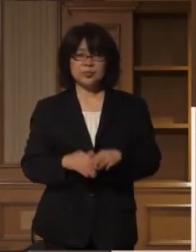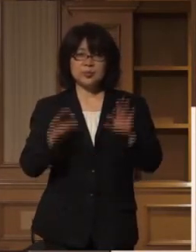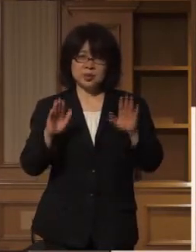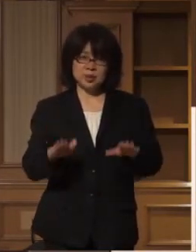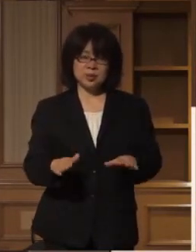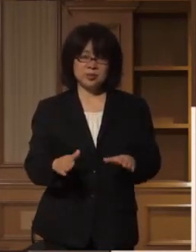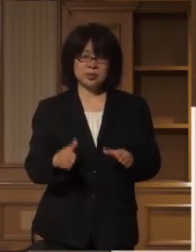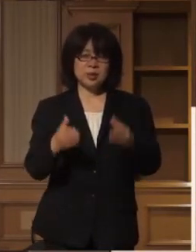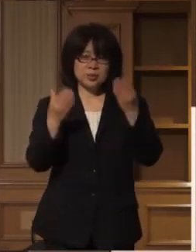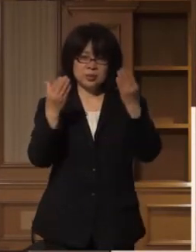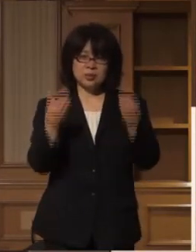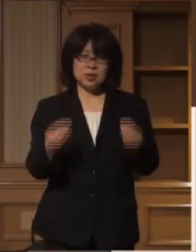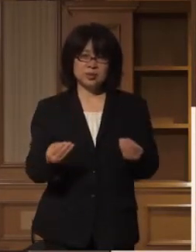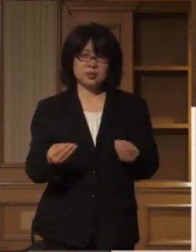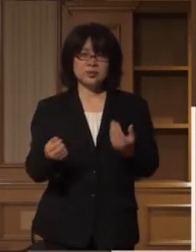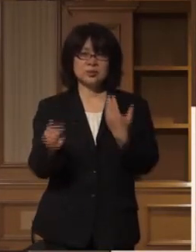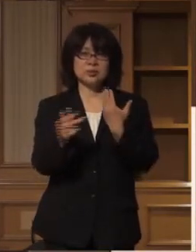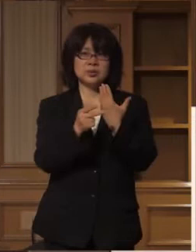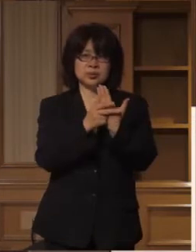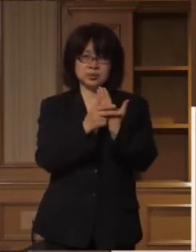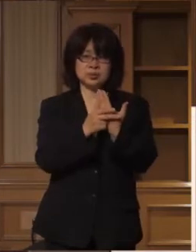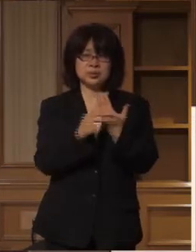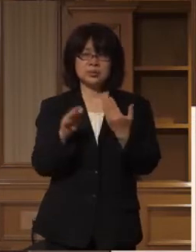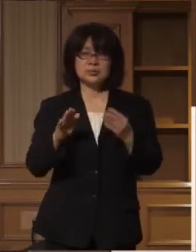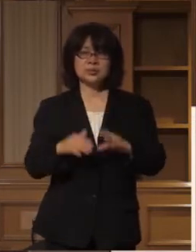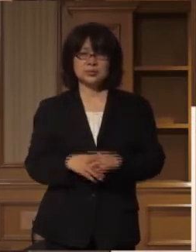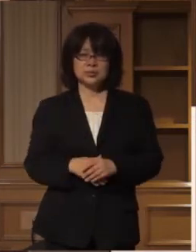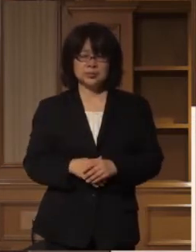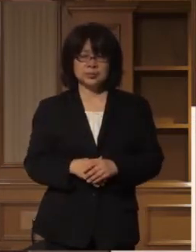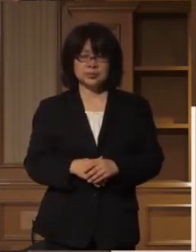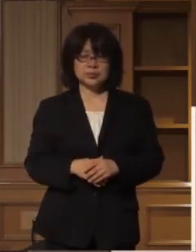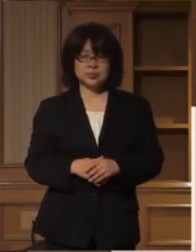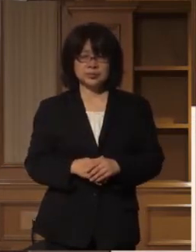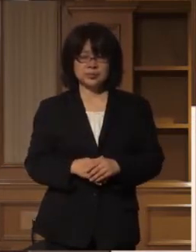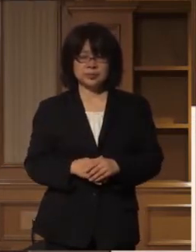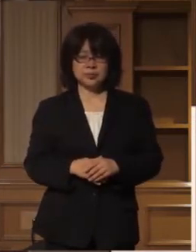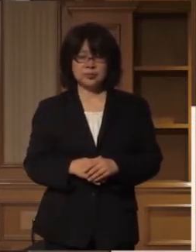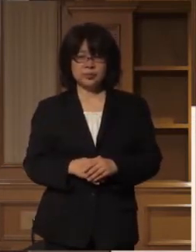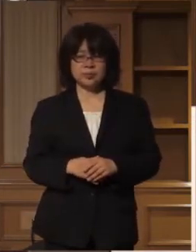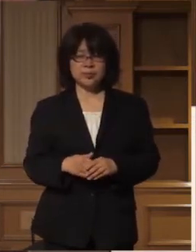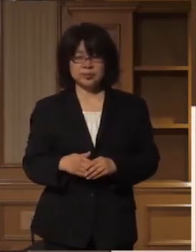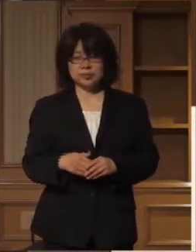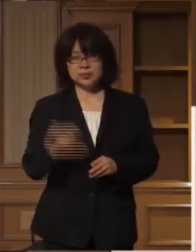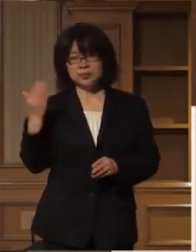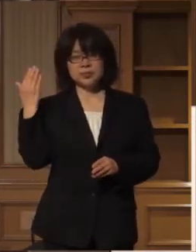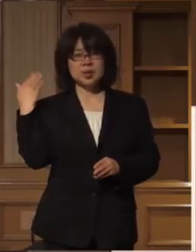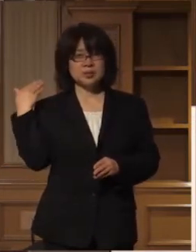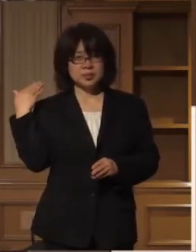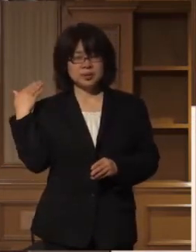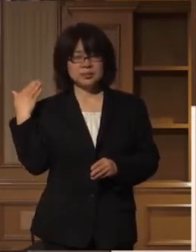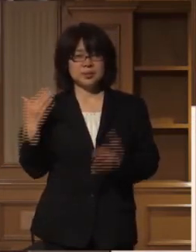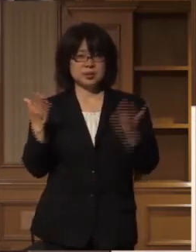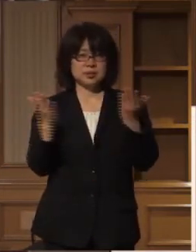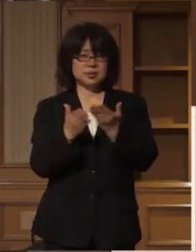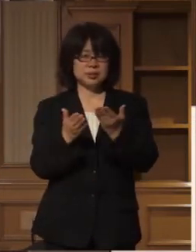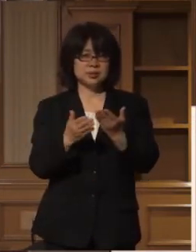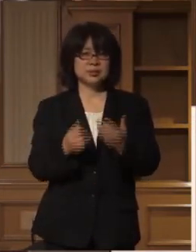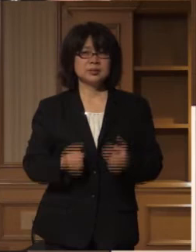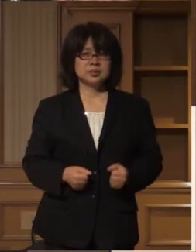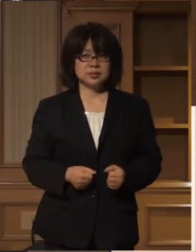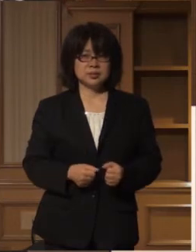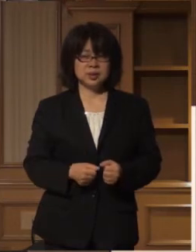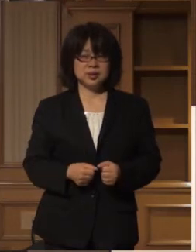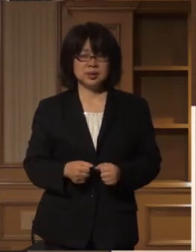章なんですけれども、実は序章っていう一番最初のところと、実は最後の章、終章